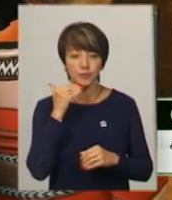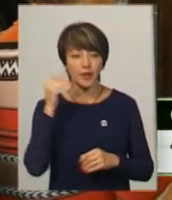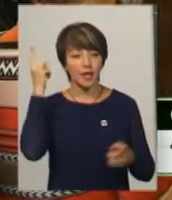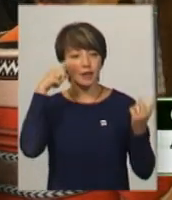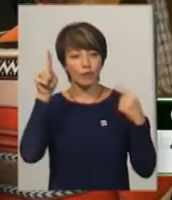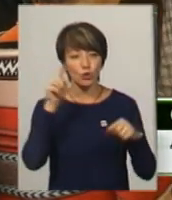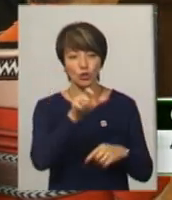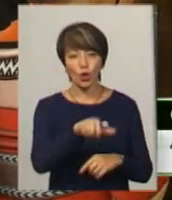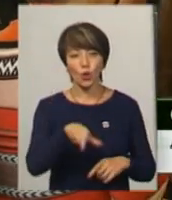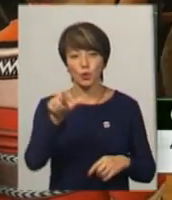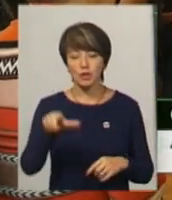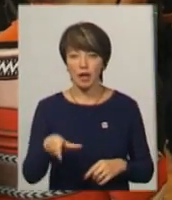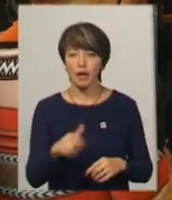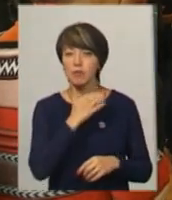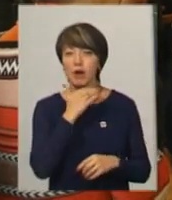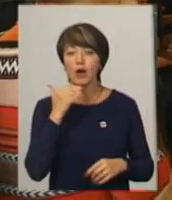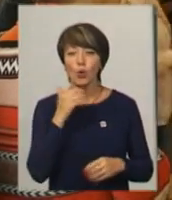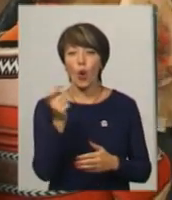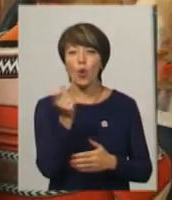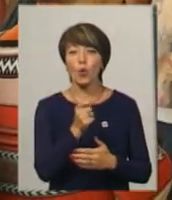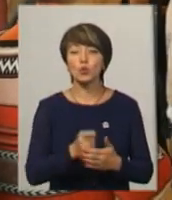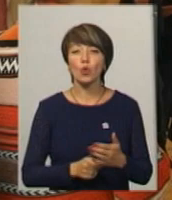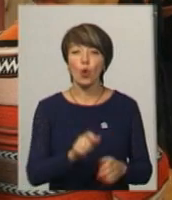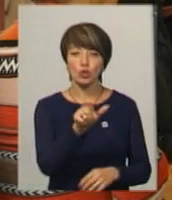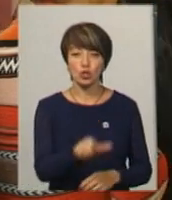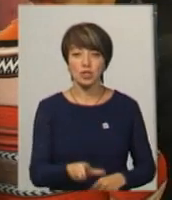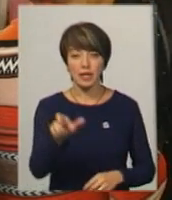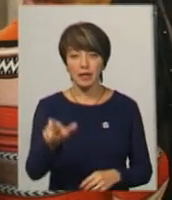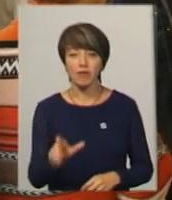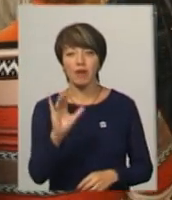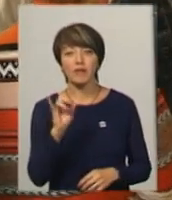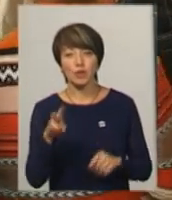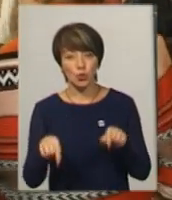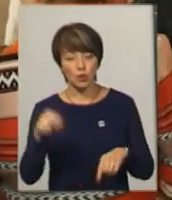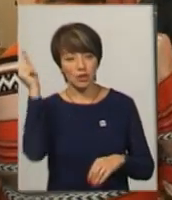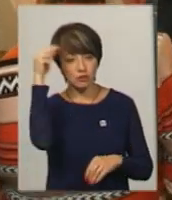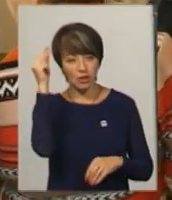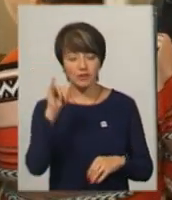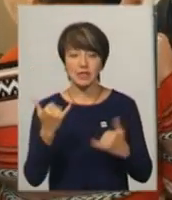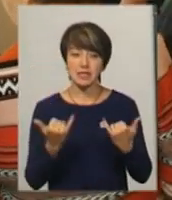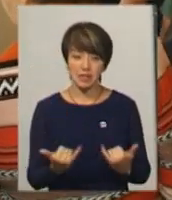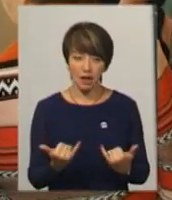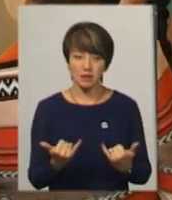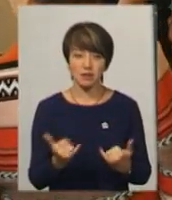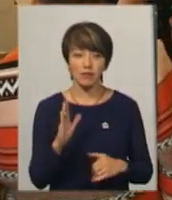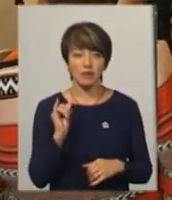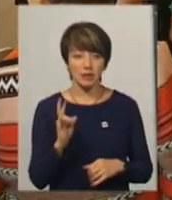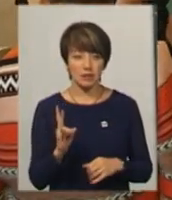творчих людей, для багатьох художників. Він тут навчався. І зараз